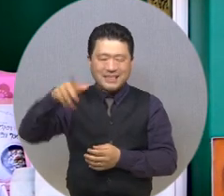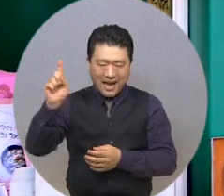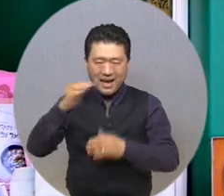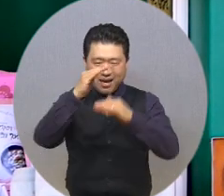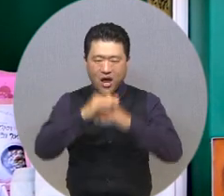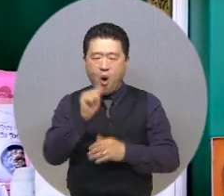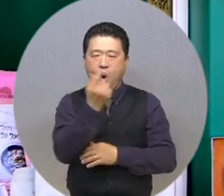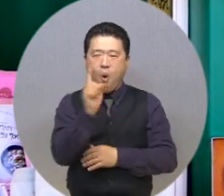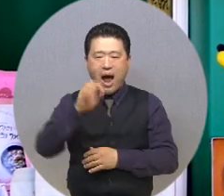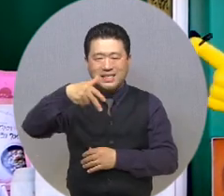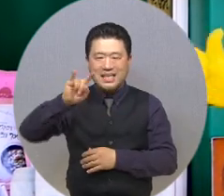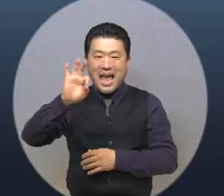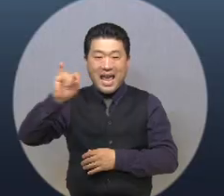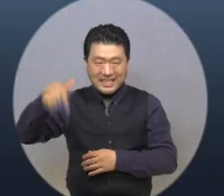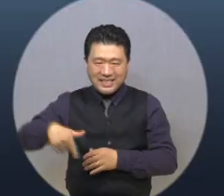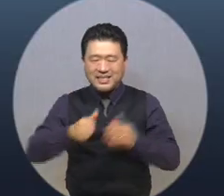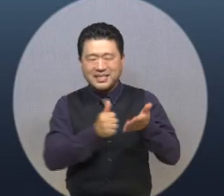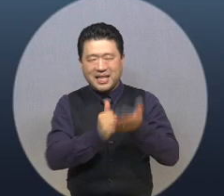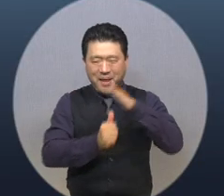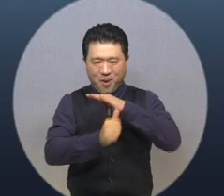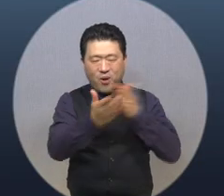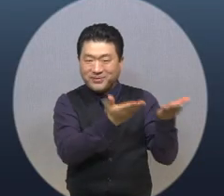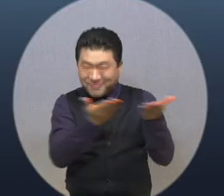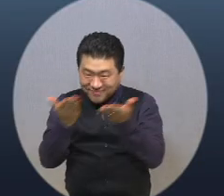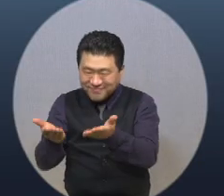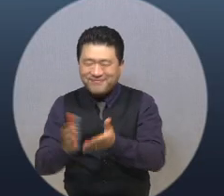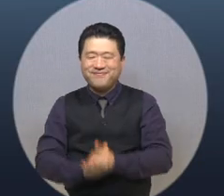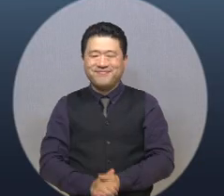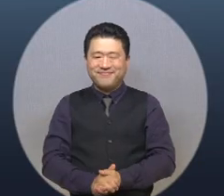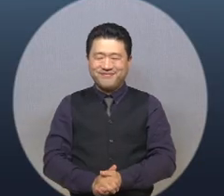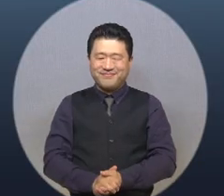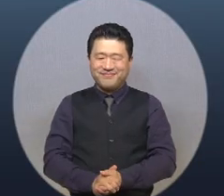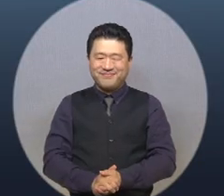황재익 대표님 모시도록 하겠습니다.